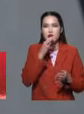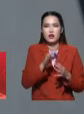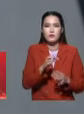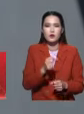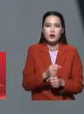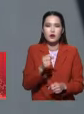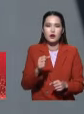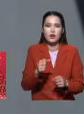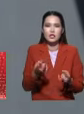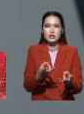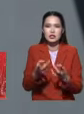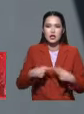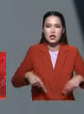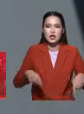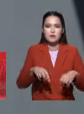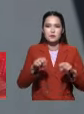ол бойынша